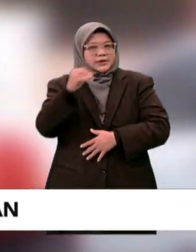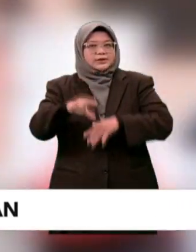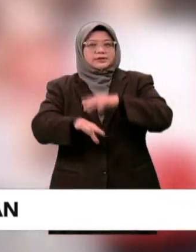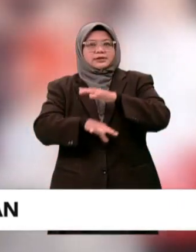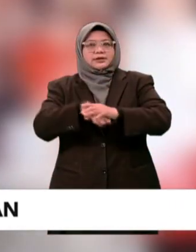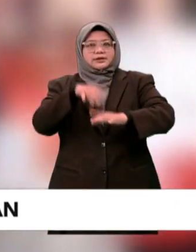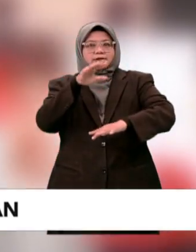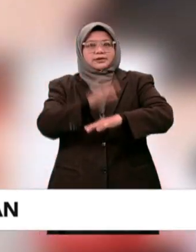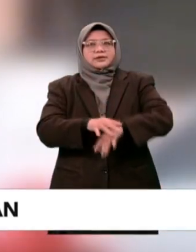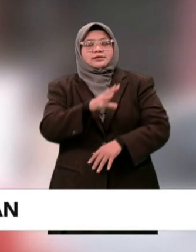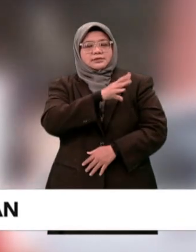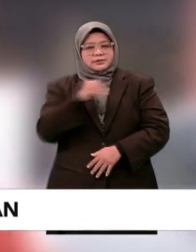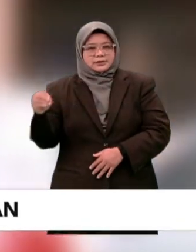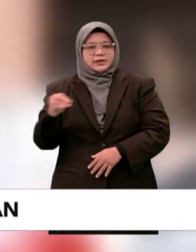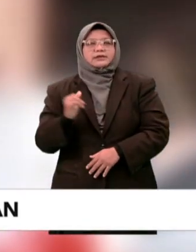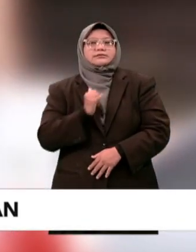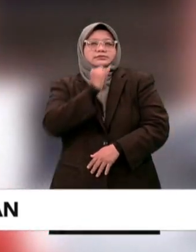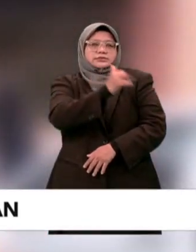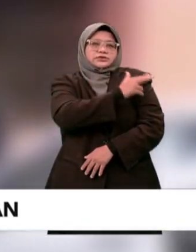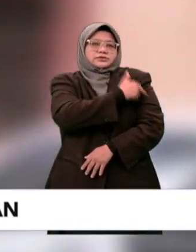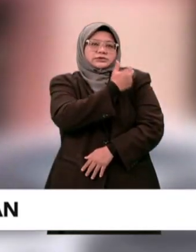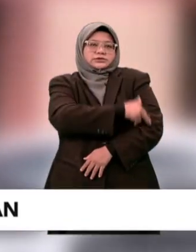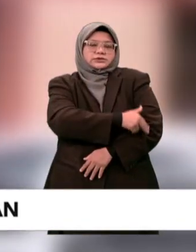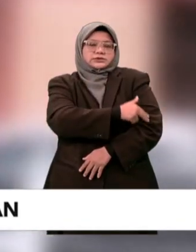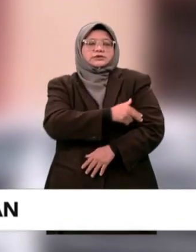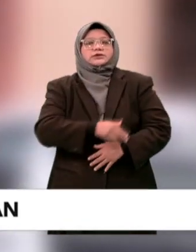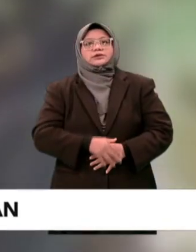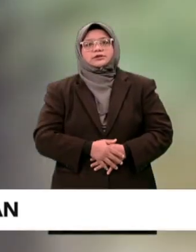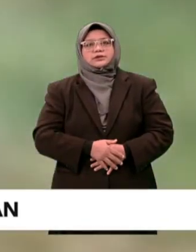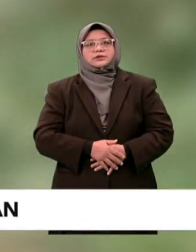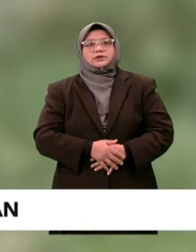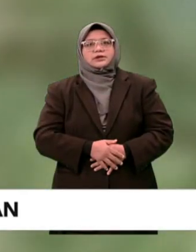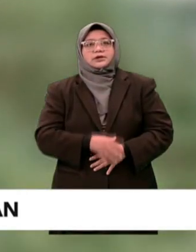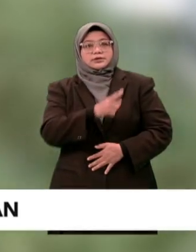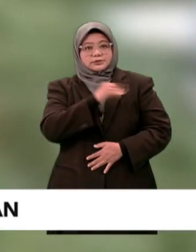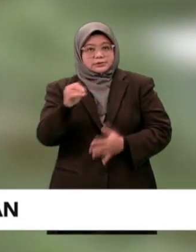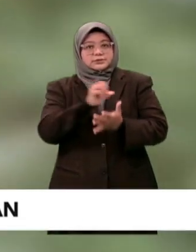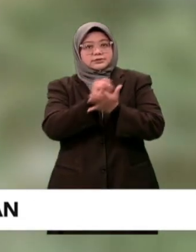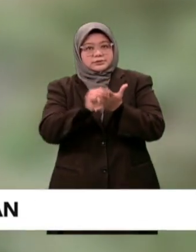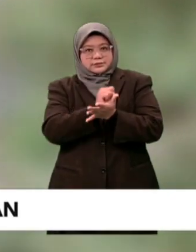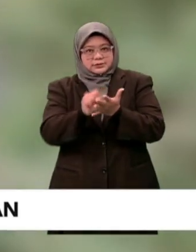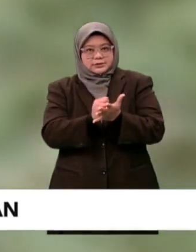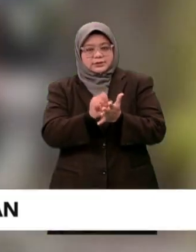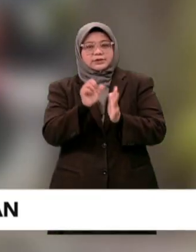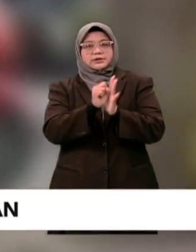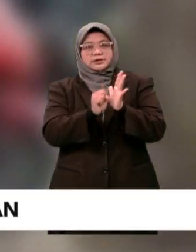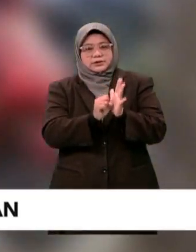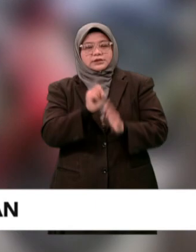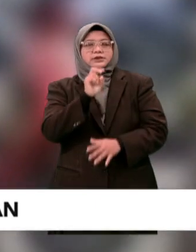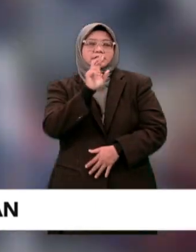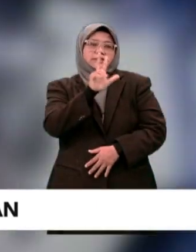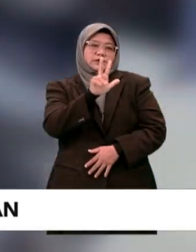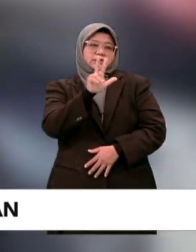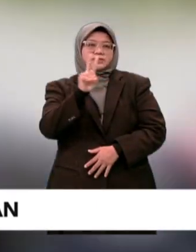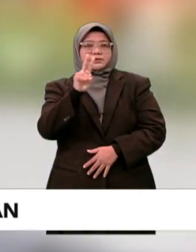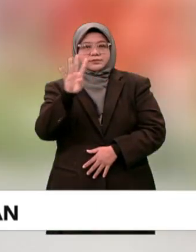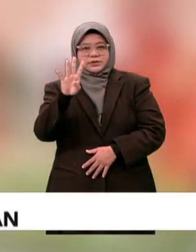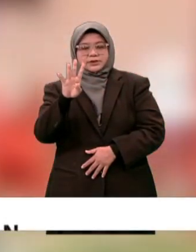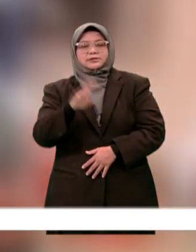mangsa kemudian menerima rawatan sakit luar di Hospital Case di bawah season 324